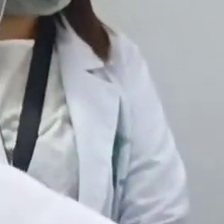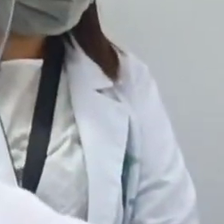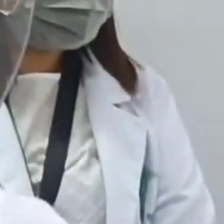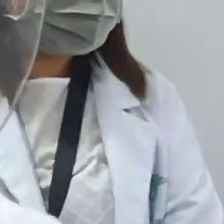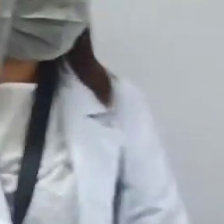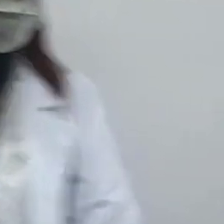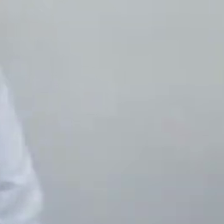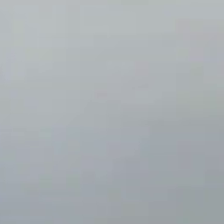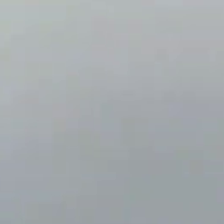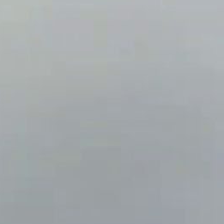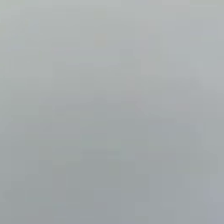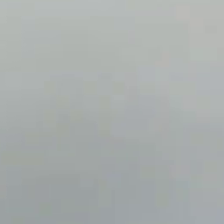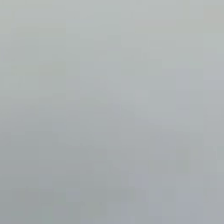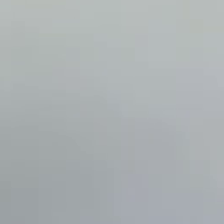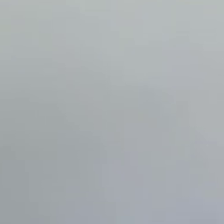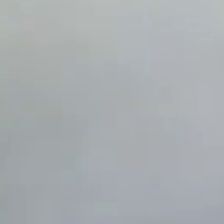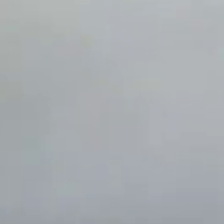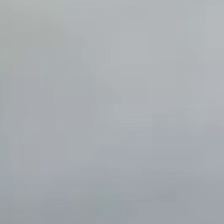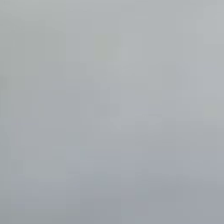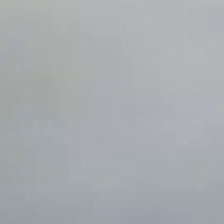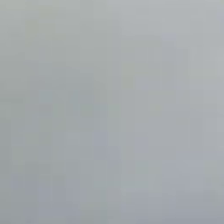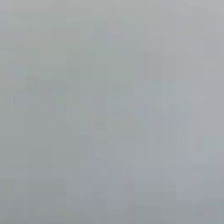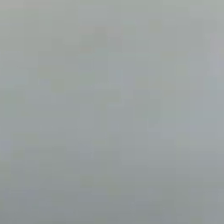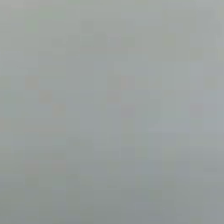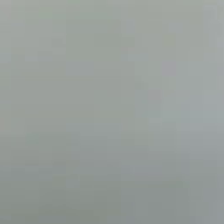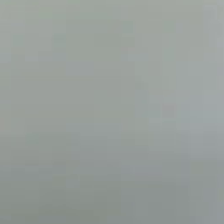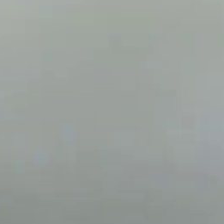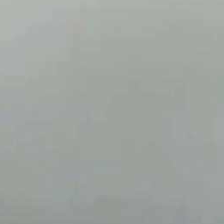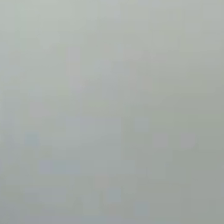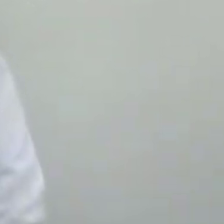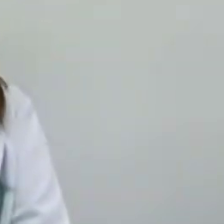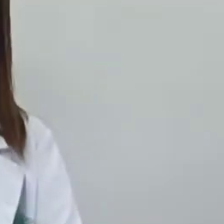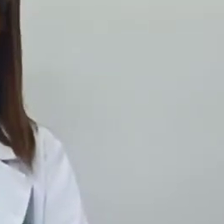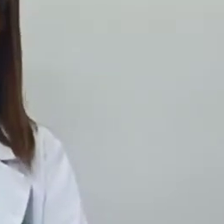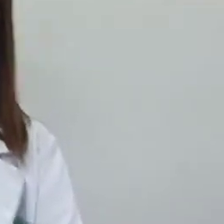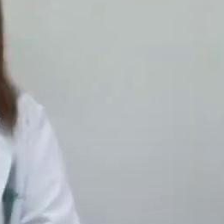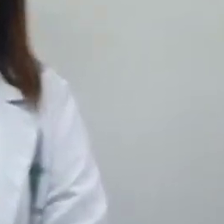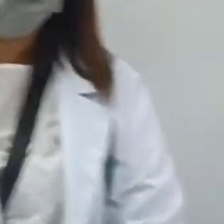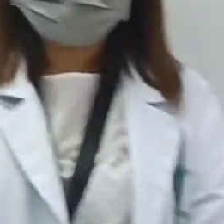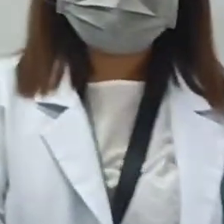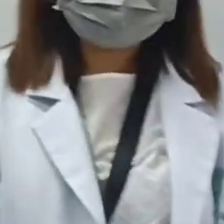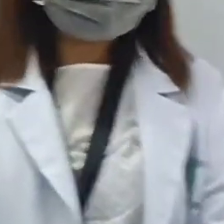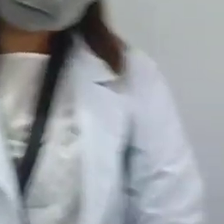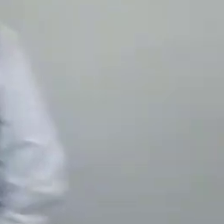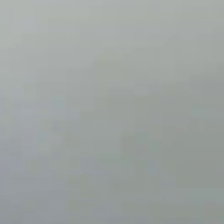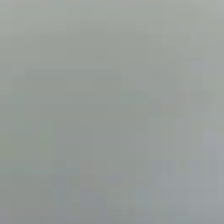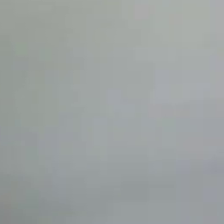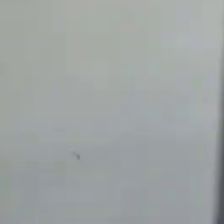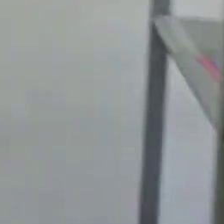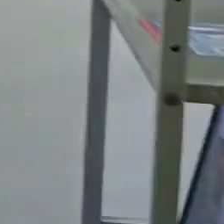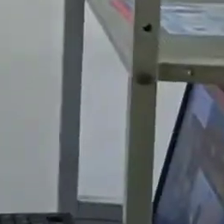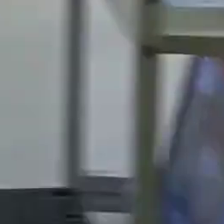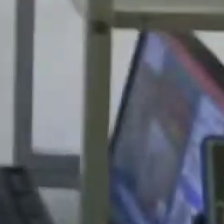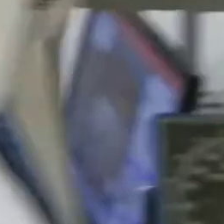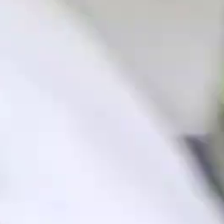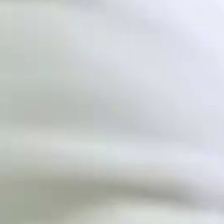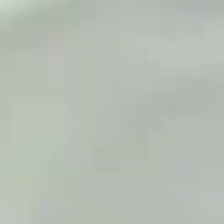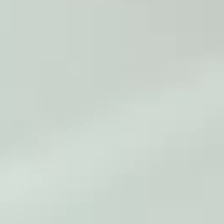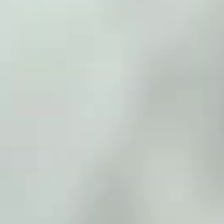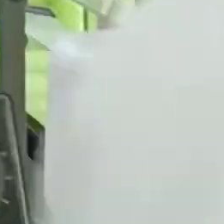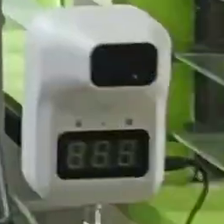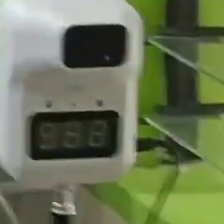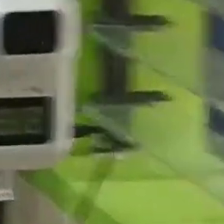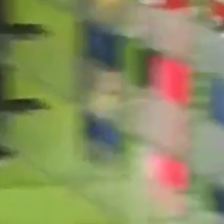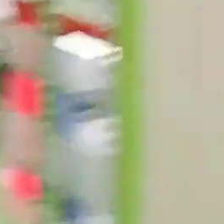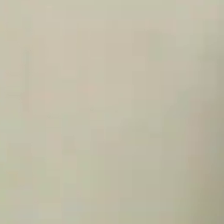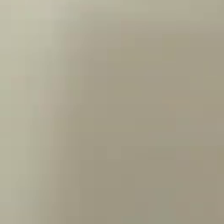Pati yung mga dental clinic natin nandito. Nandito po at nangyayari lahat ito. Pag inakyat nyo